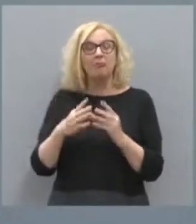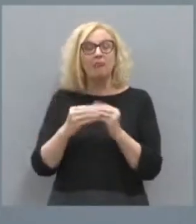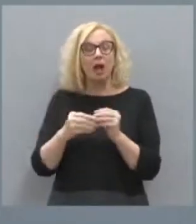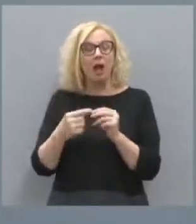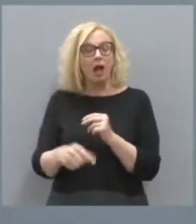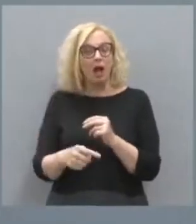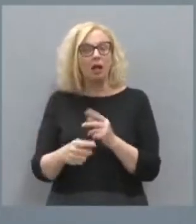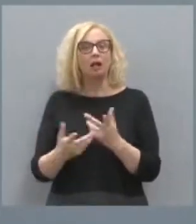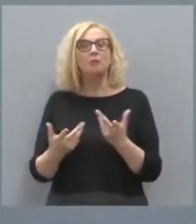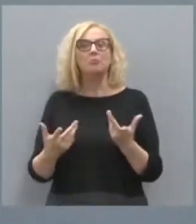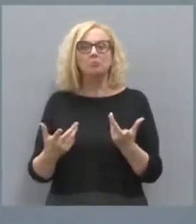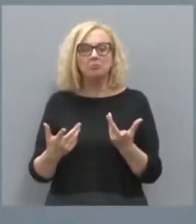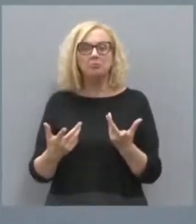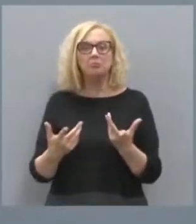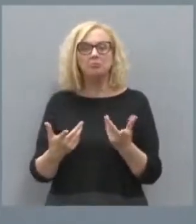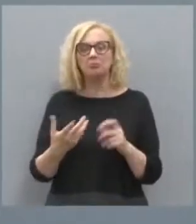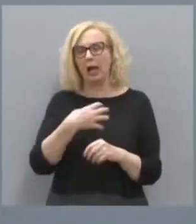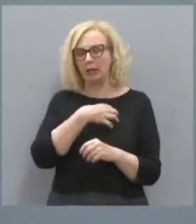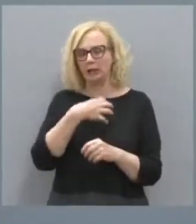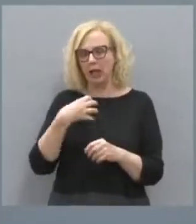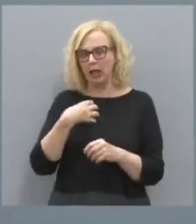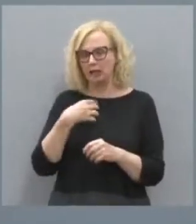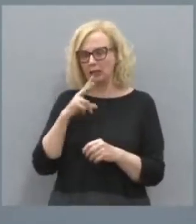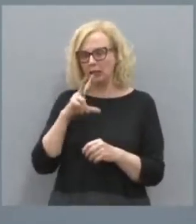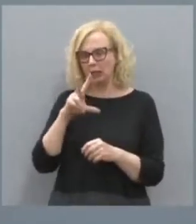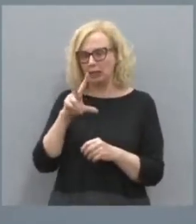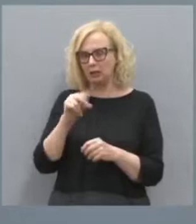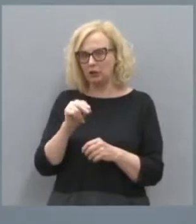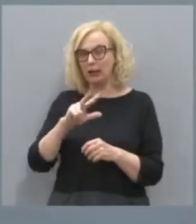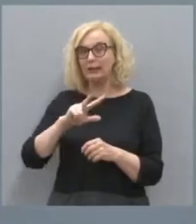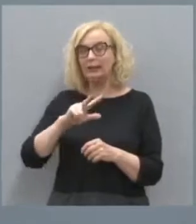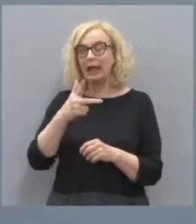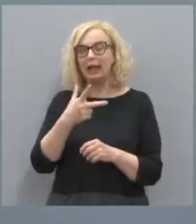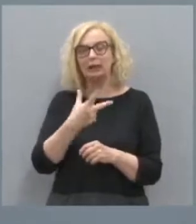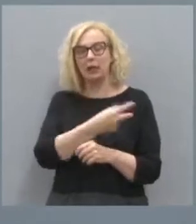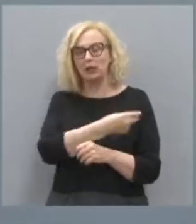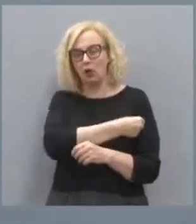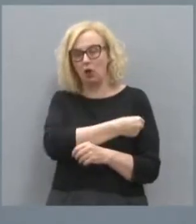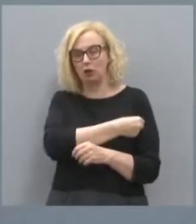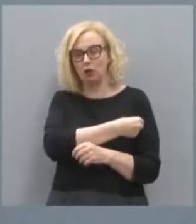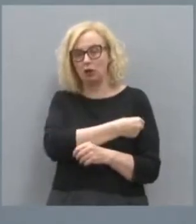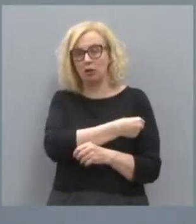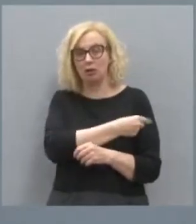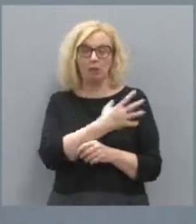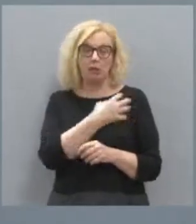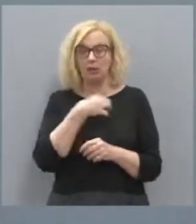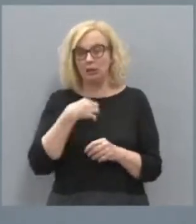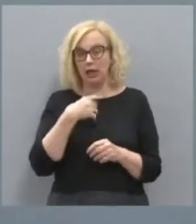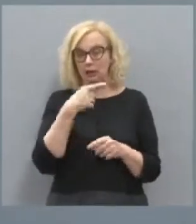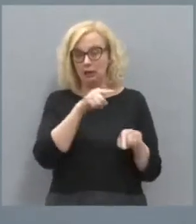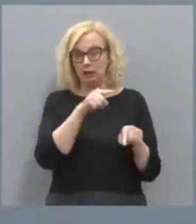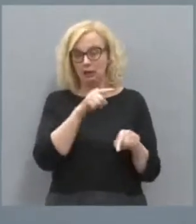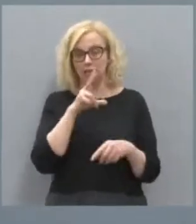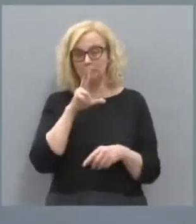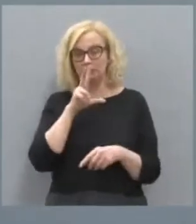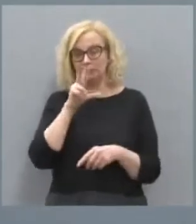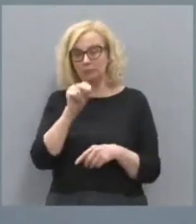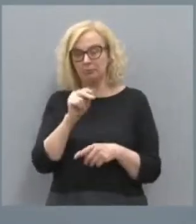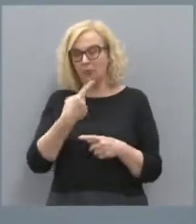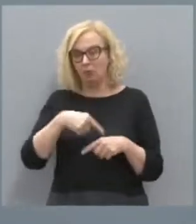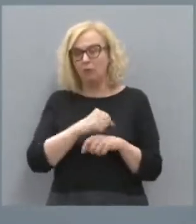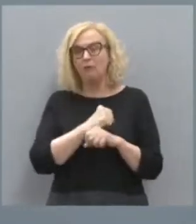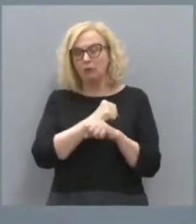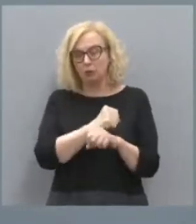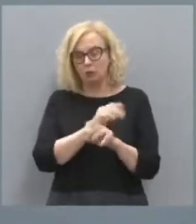che le terze dosi lo dice la scienza io ovviamente noi ci fidiamo di